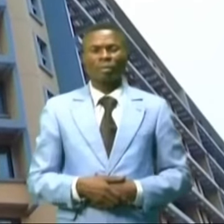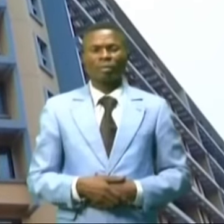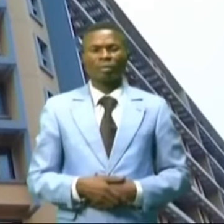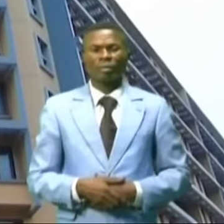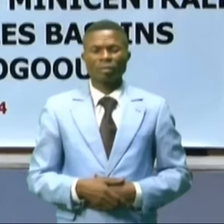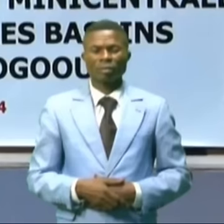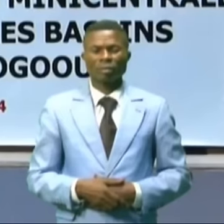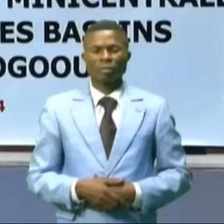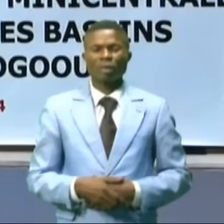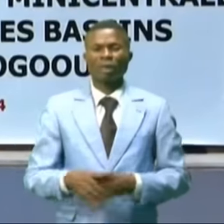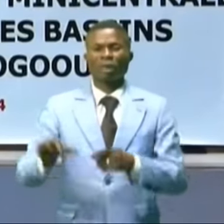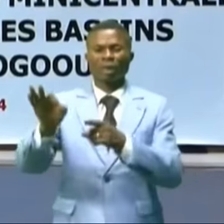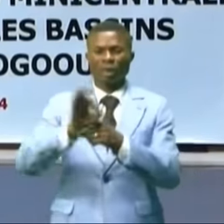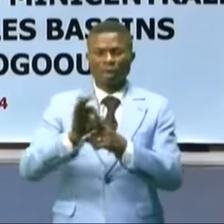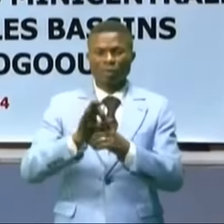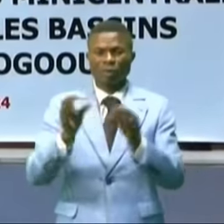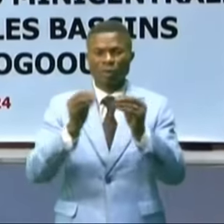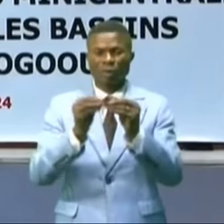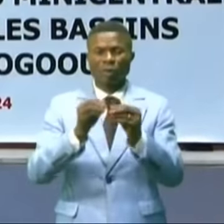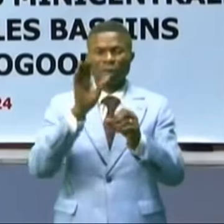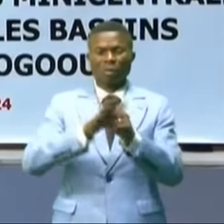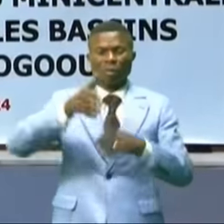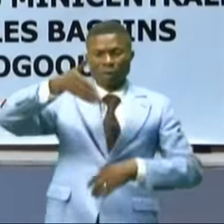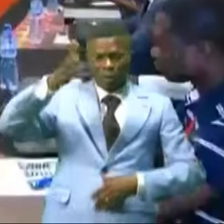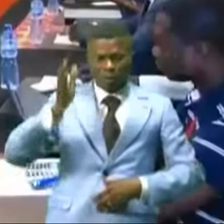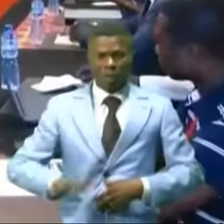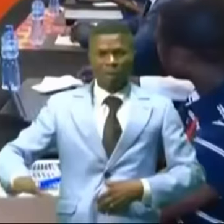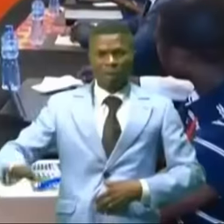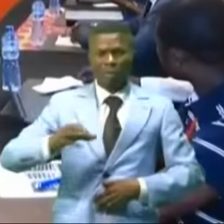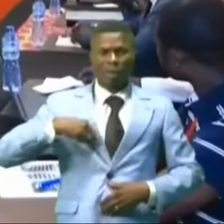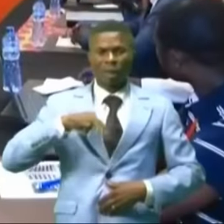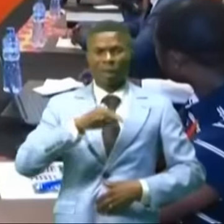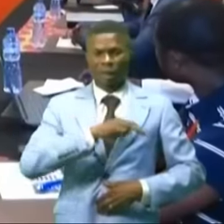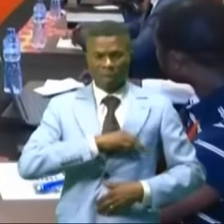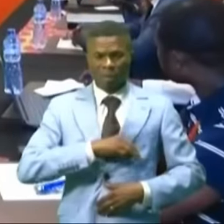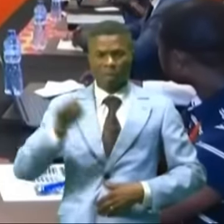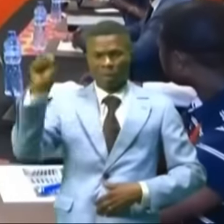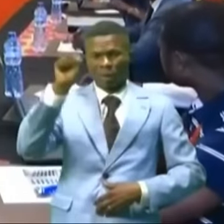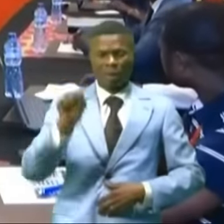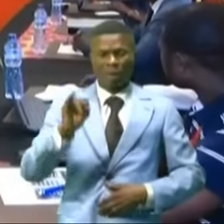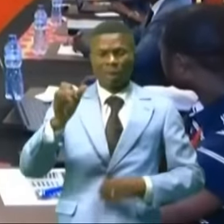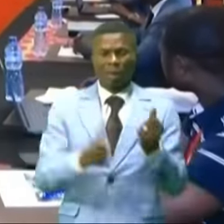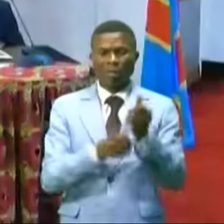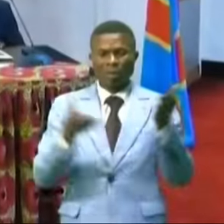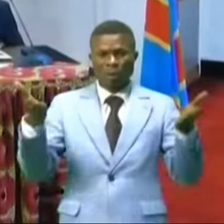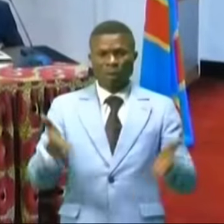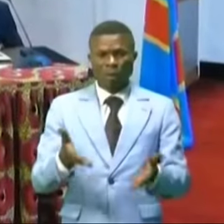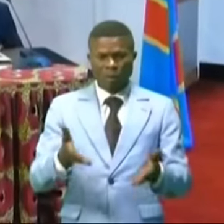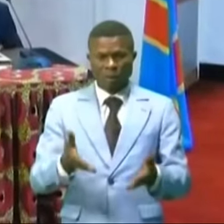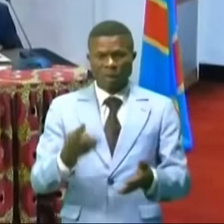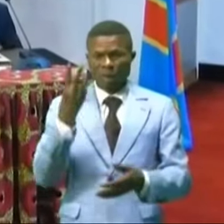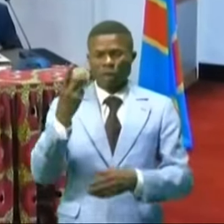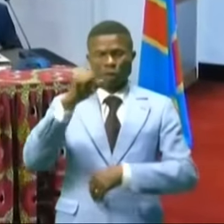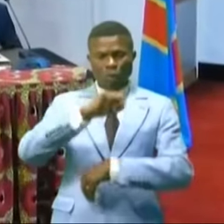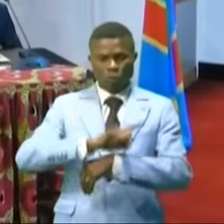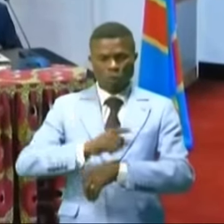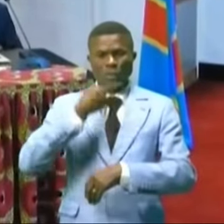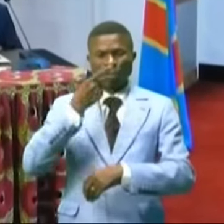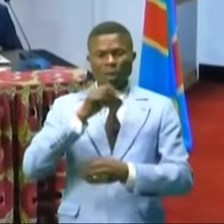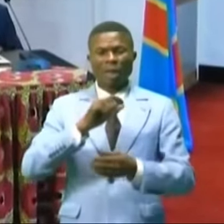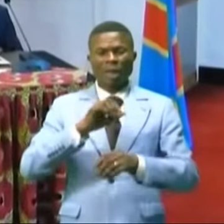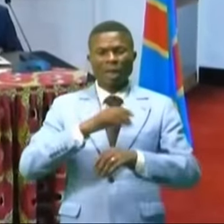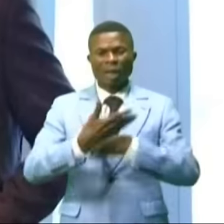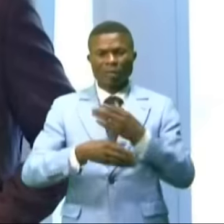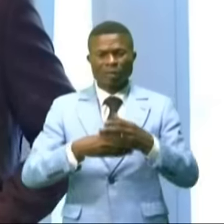C'est un atelier qui réunit plusieurs experts des pays membres de la CICOS. Les participants vont tabler 3 jours durant sur la réalisation